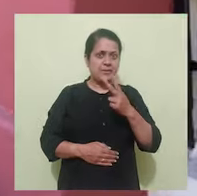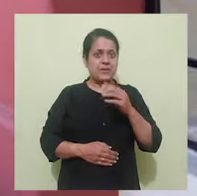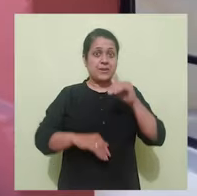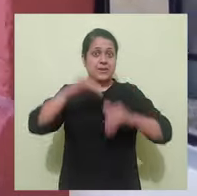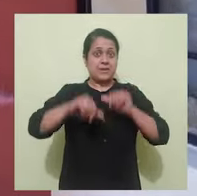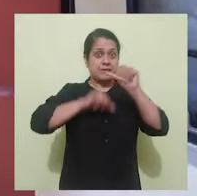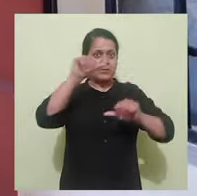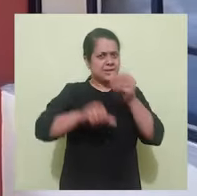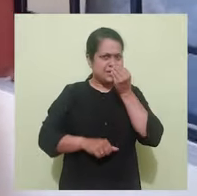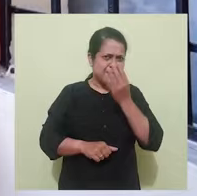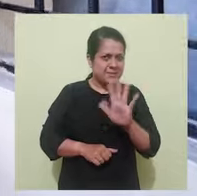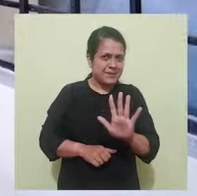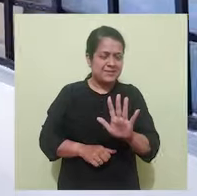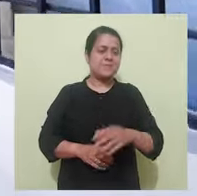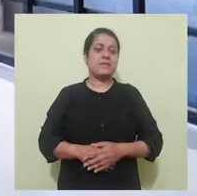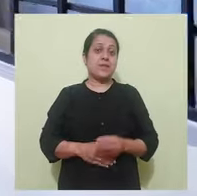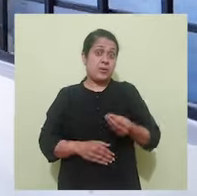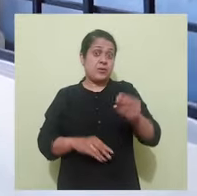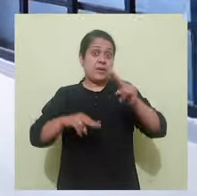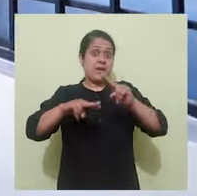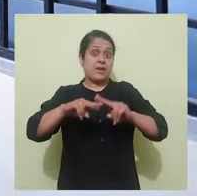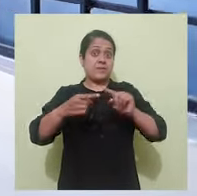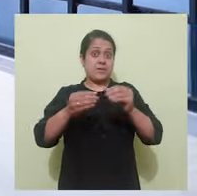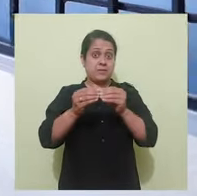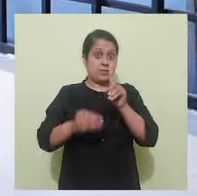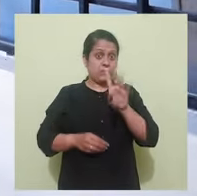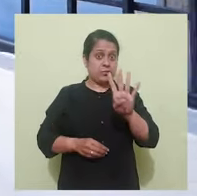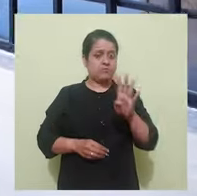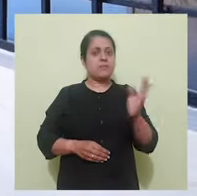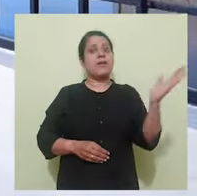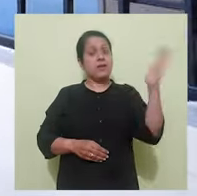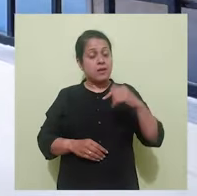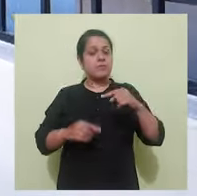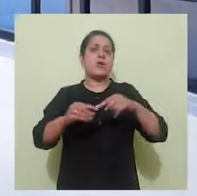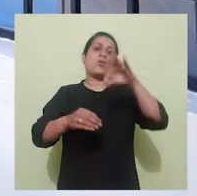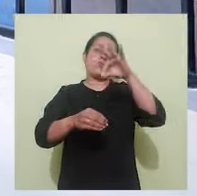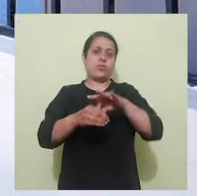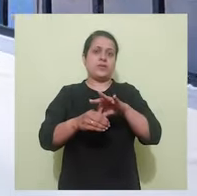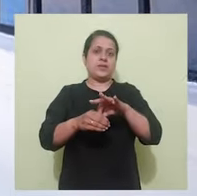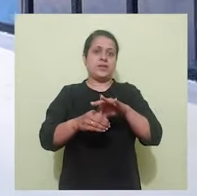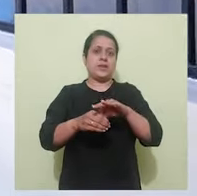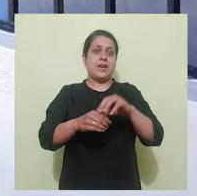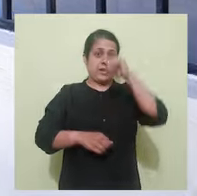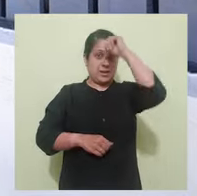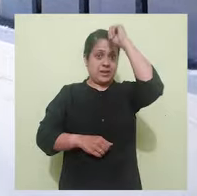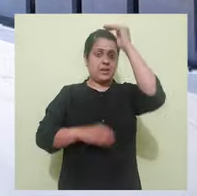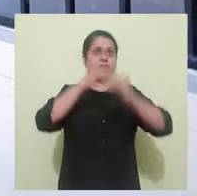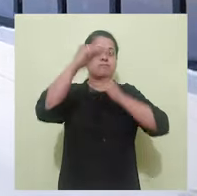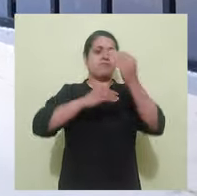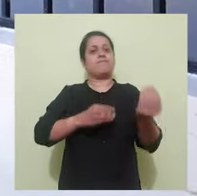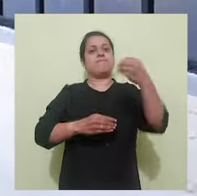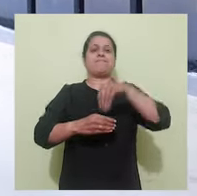तर आता तुम्ही पहिले इलेक्शन प्रोसिजर कितना सोपा आसा पळय. सो येता त्या 14 फेब्रुवारी सगळ्यांनी भायर सरचे, वोटिंग करचे